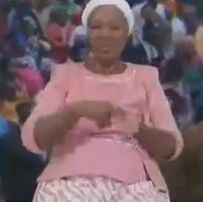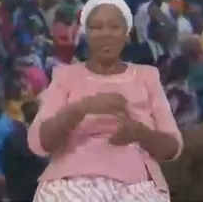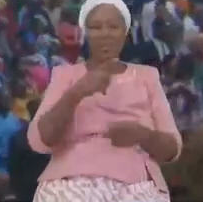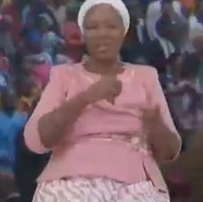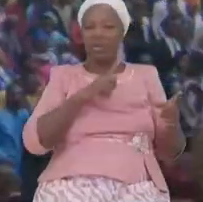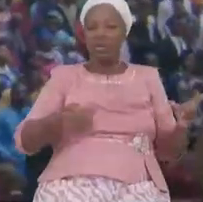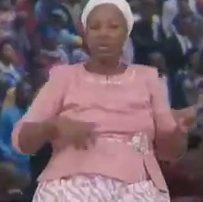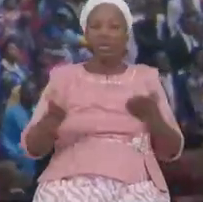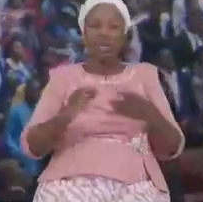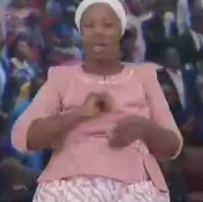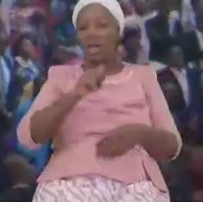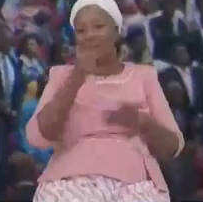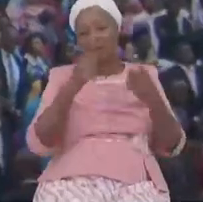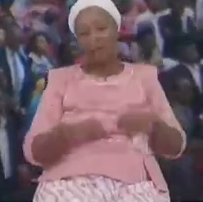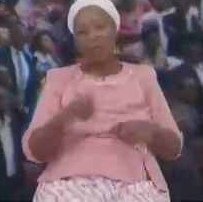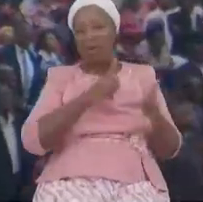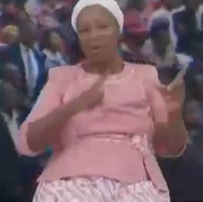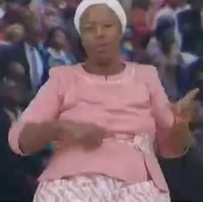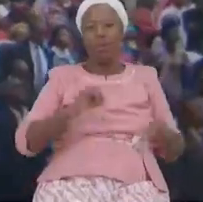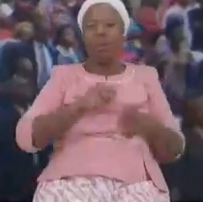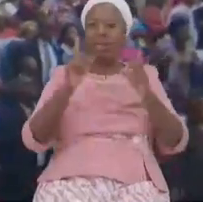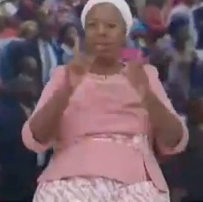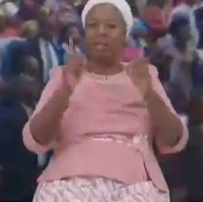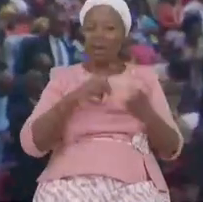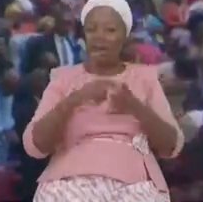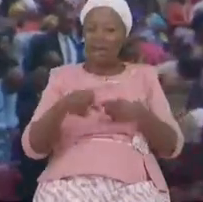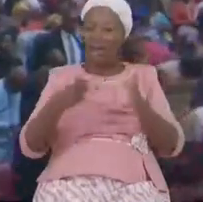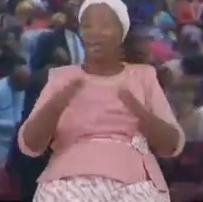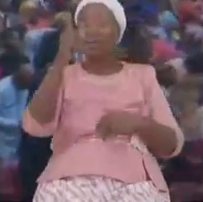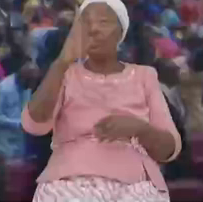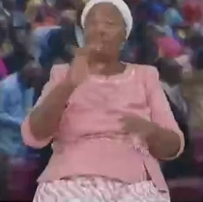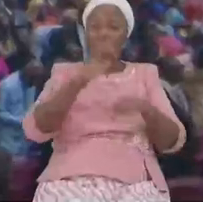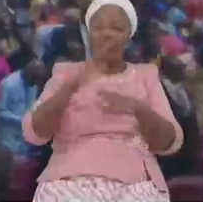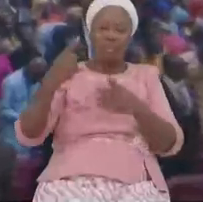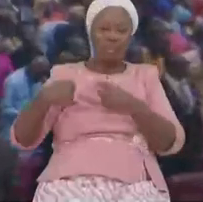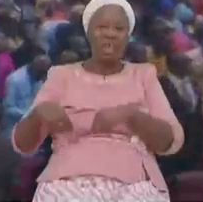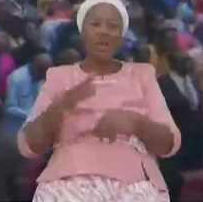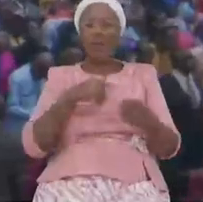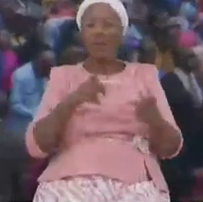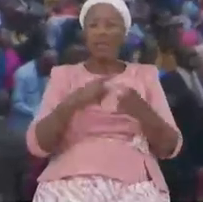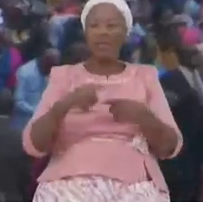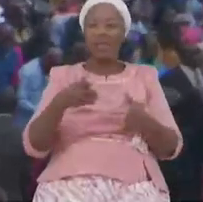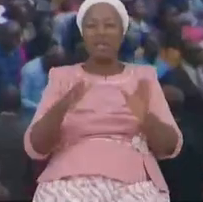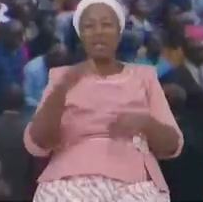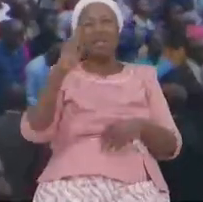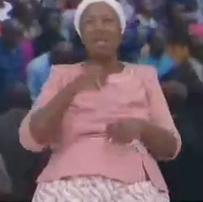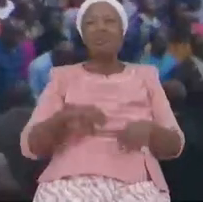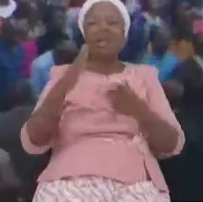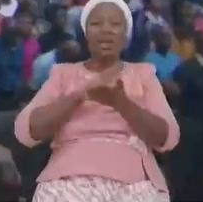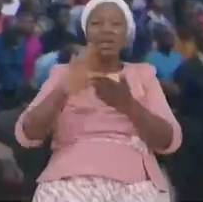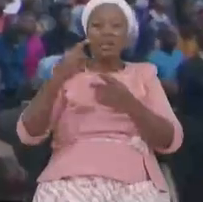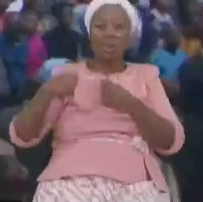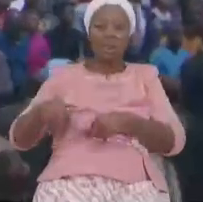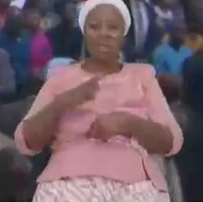je viens, Seigneur, je viens. Et qu'il te touche ton cœur, qu'il purifie ton cœur, qu'il sanctifie